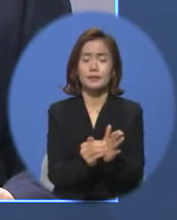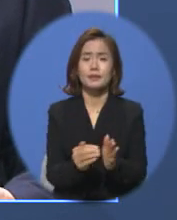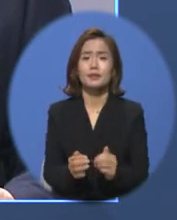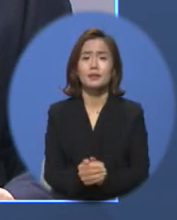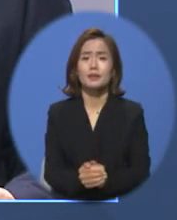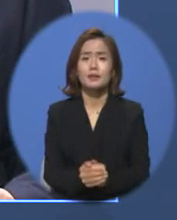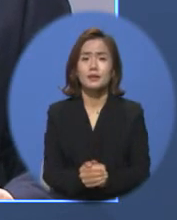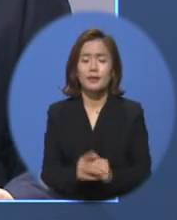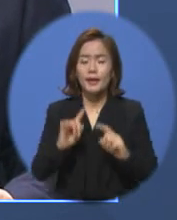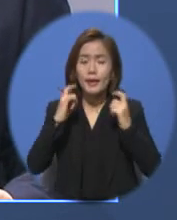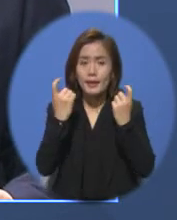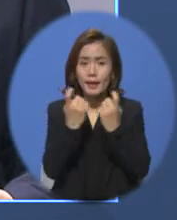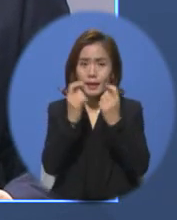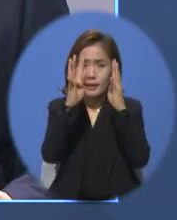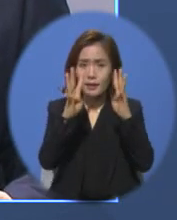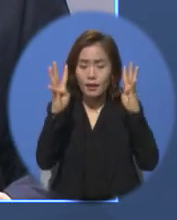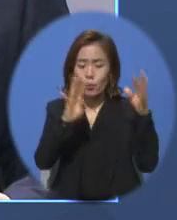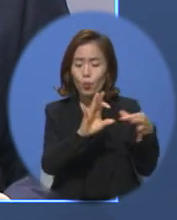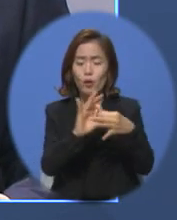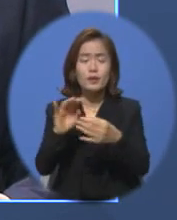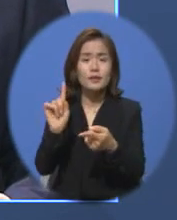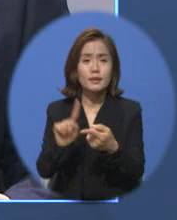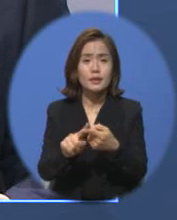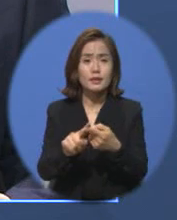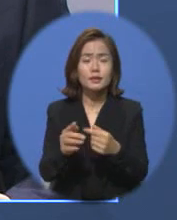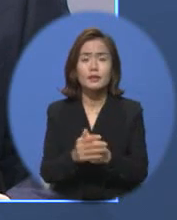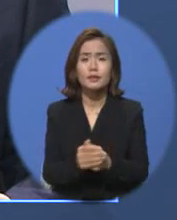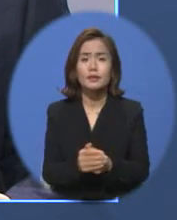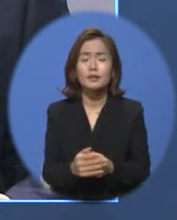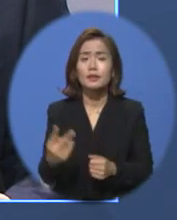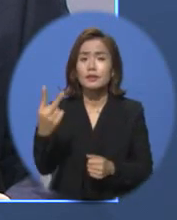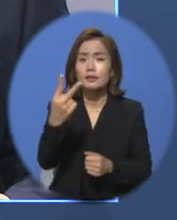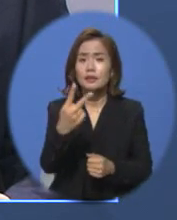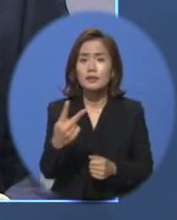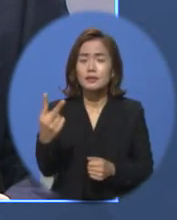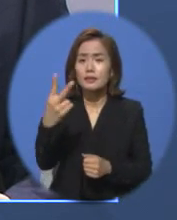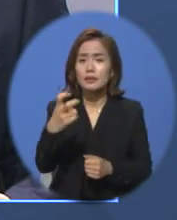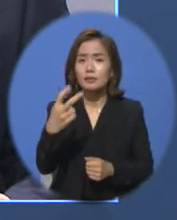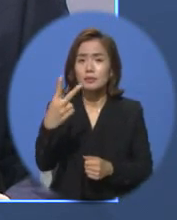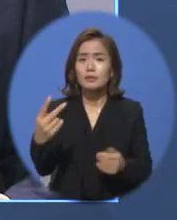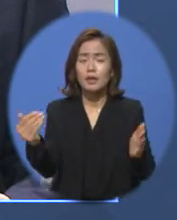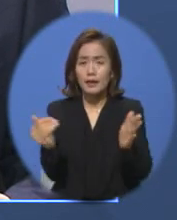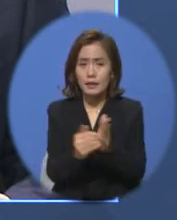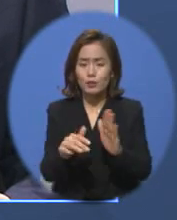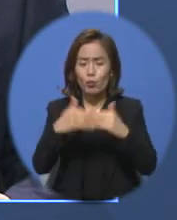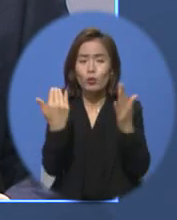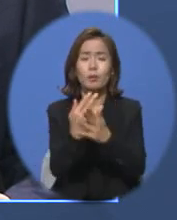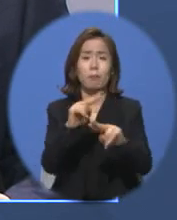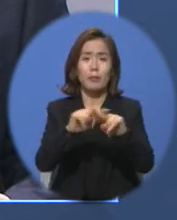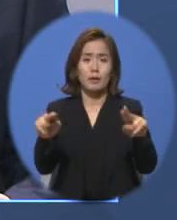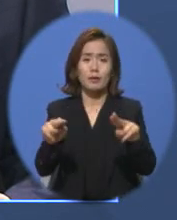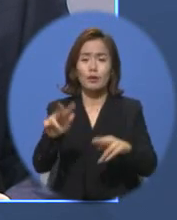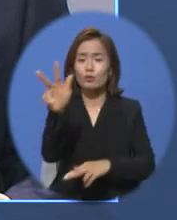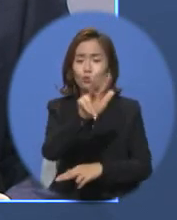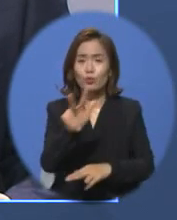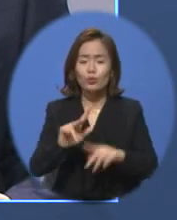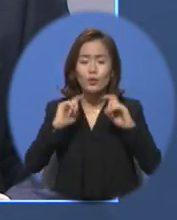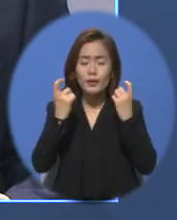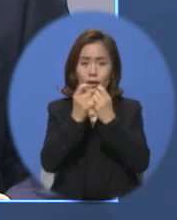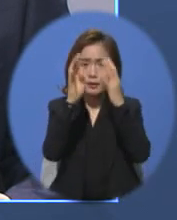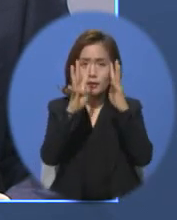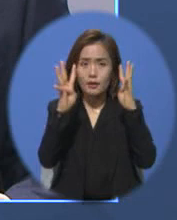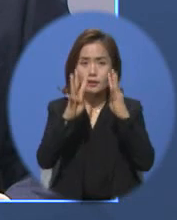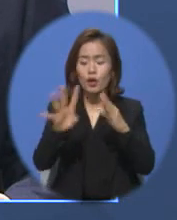사립대에서는전국 총장들이 2022년까지